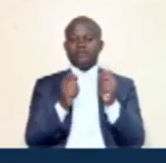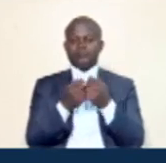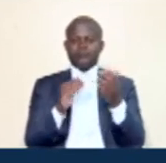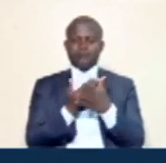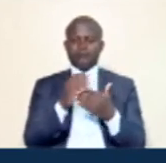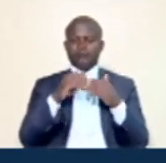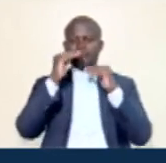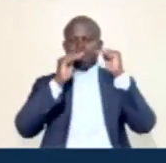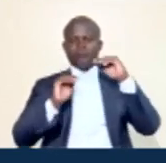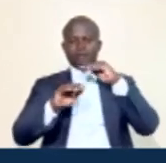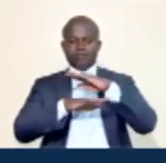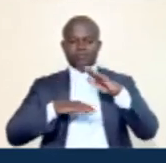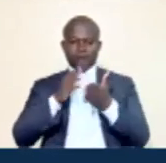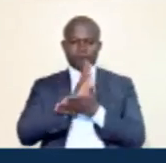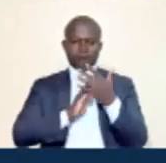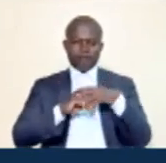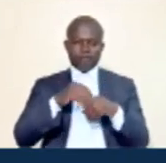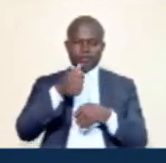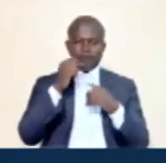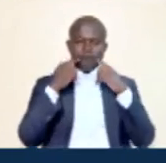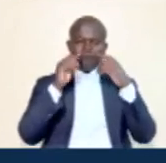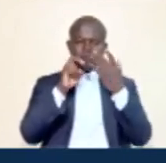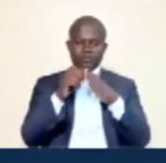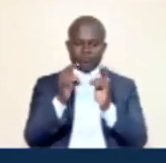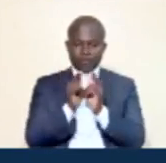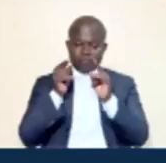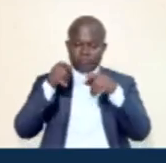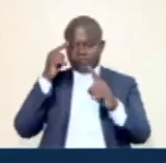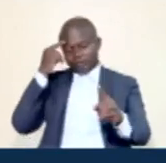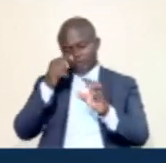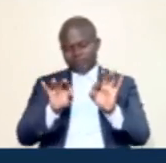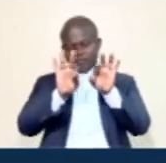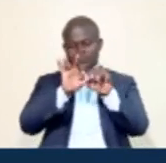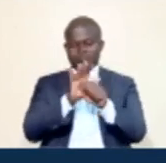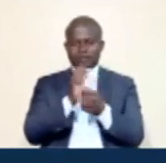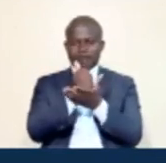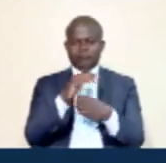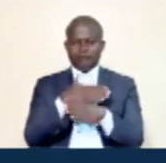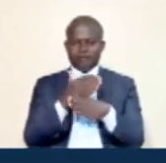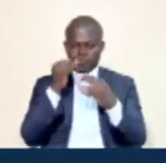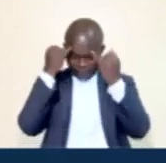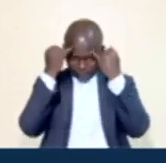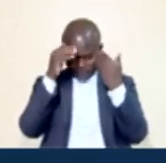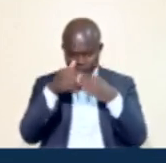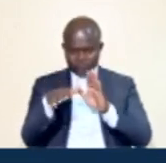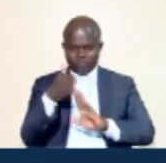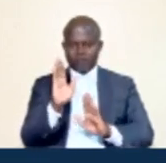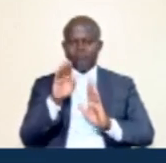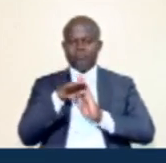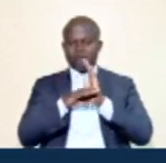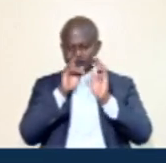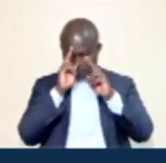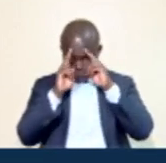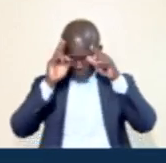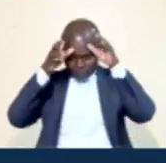y'abayobozi b'inzego z'ibanze. Bamwe muri bo bavuga ko iyi nama ije ikenewe kuko izabafasha kungurana ibitekerezo ku kwihutisha gahunda nyakubahwa Perezida wa Repubulika